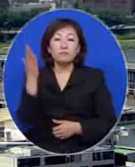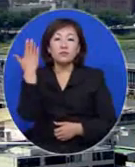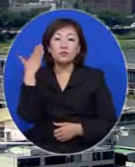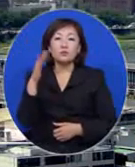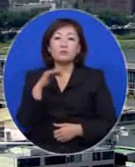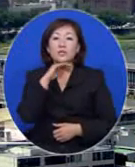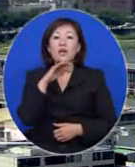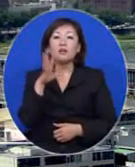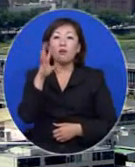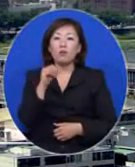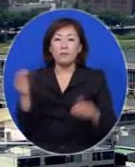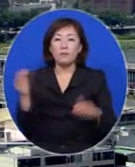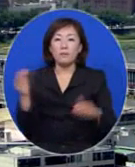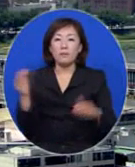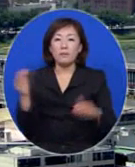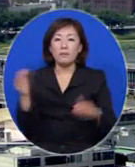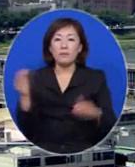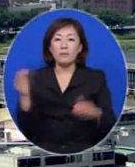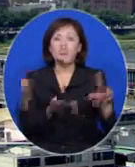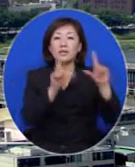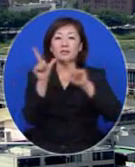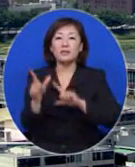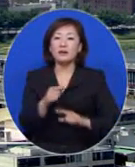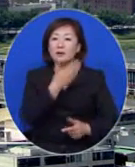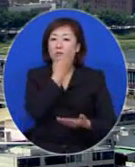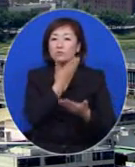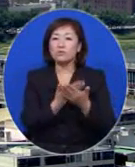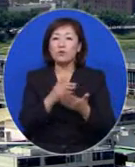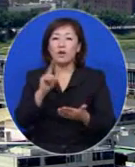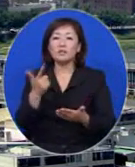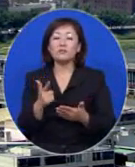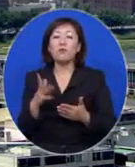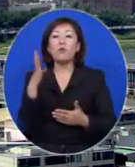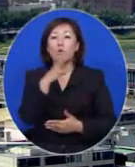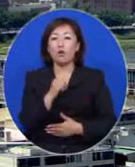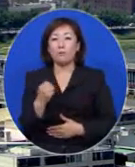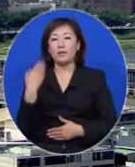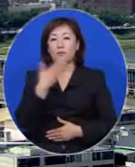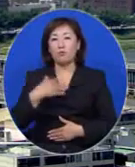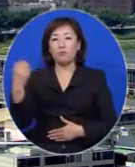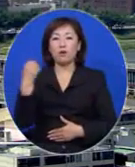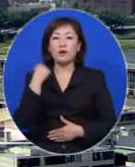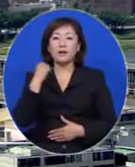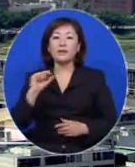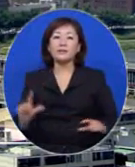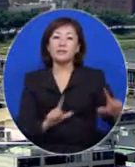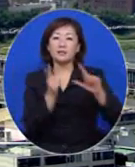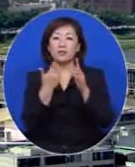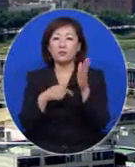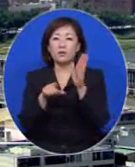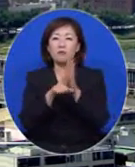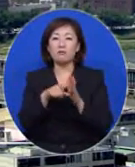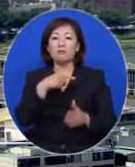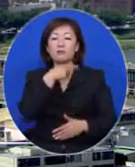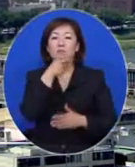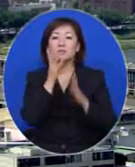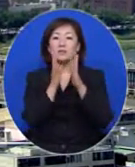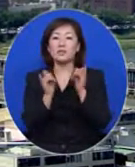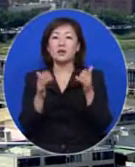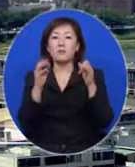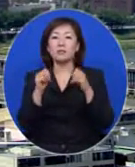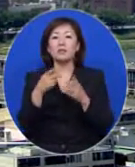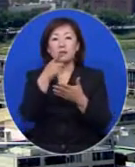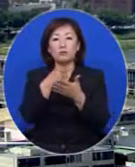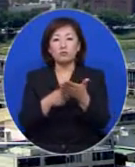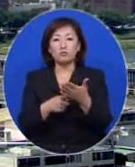요즘은 몇 살까지 사느냐보다 건강하게 사는가 하는 게 더 관심이 됐는데요. 고령화 사회로 접어들면서 수술을